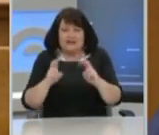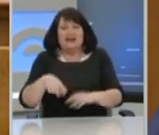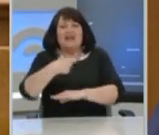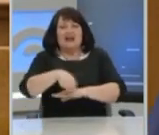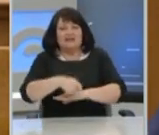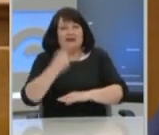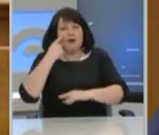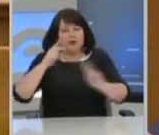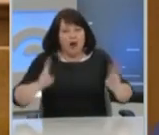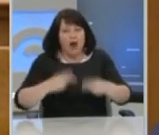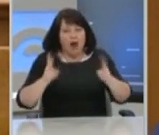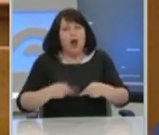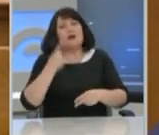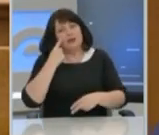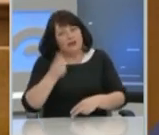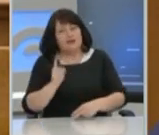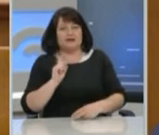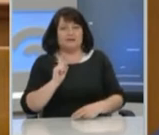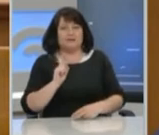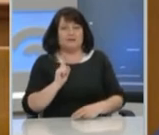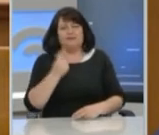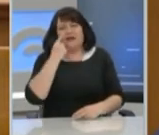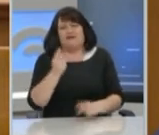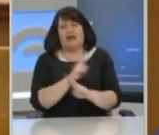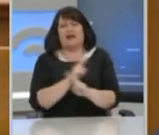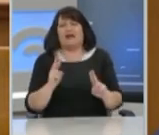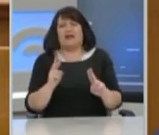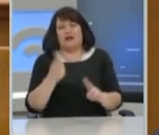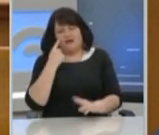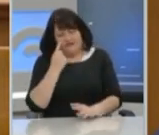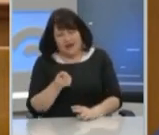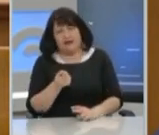δικαστήρια. Ήσυχα, κύριε Αντωνίου. Σας πω. Είναι προφανές λοιπόν. Να είστε καλά.